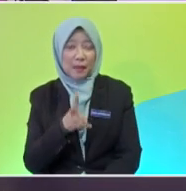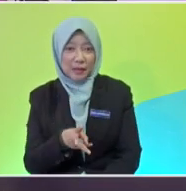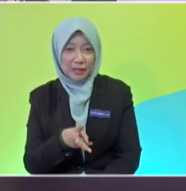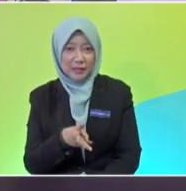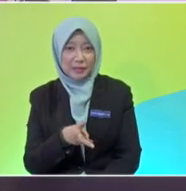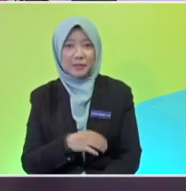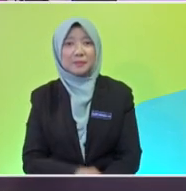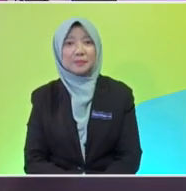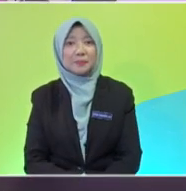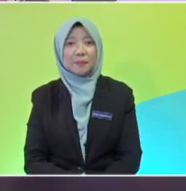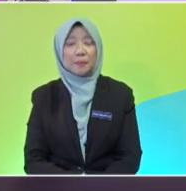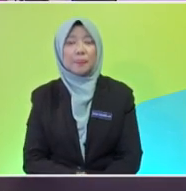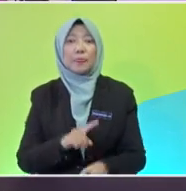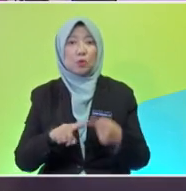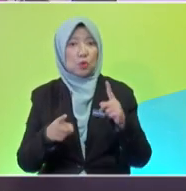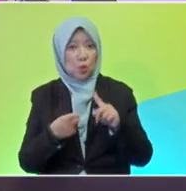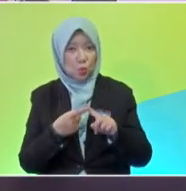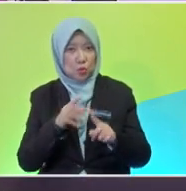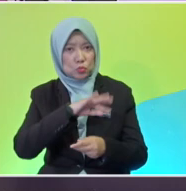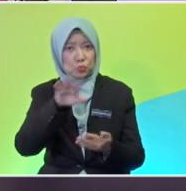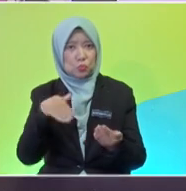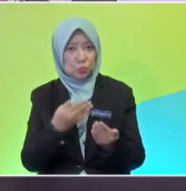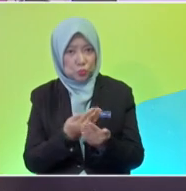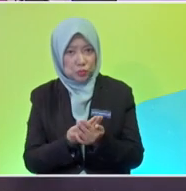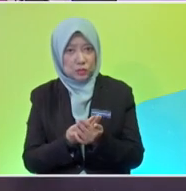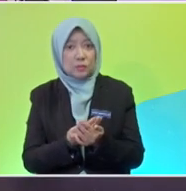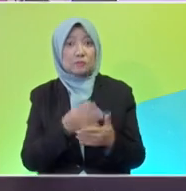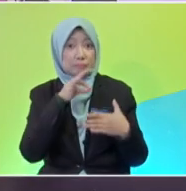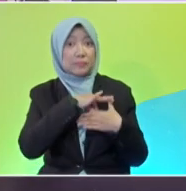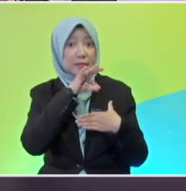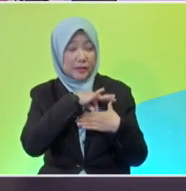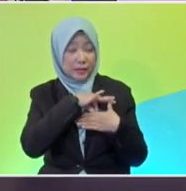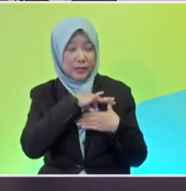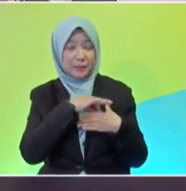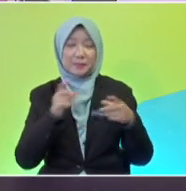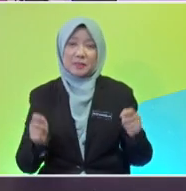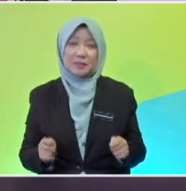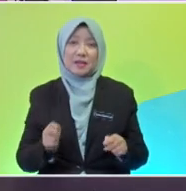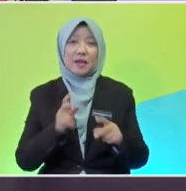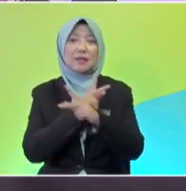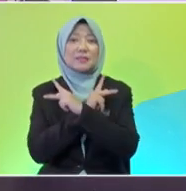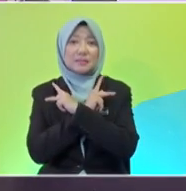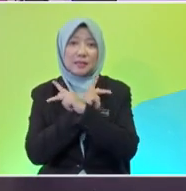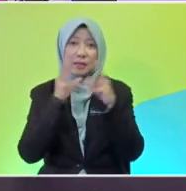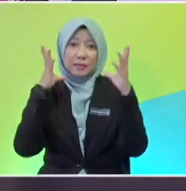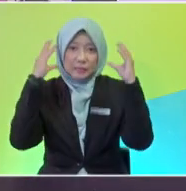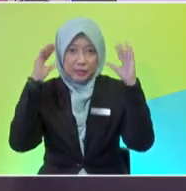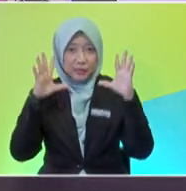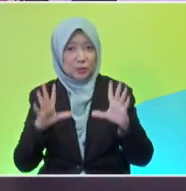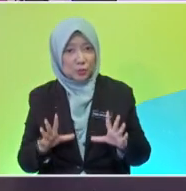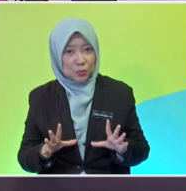Itu ide kawan-kawan memberi manfaat kepada anda semua Terima kasih lagi sekali kepada